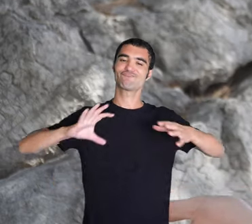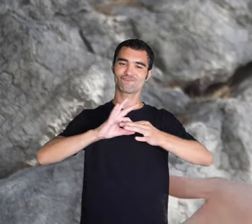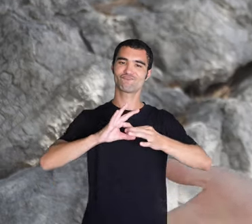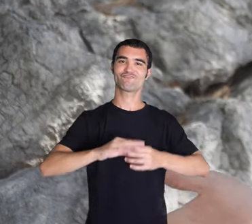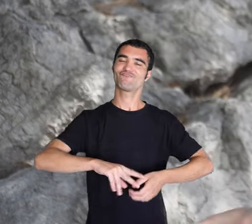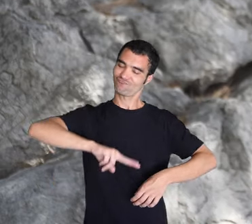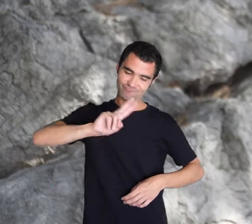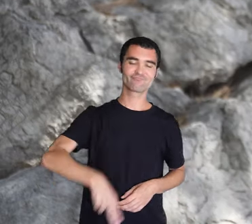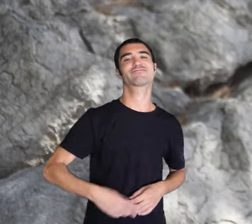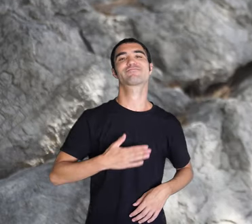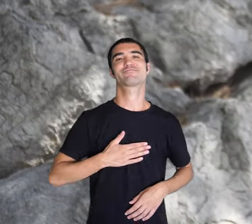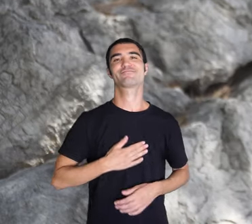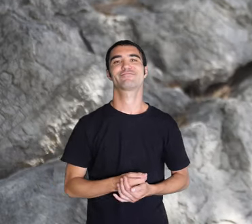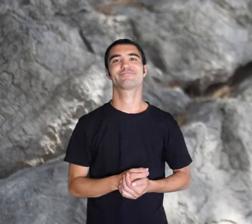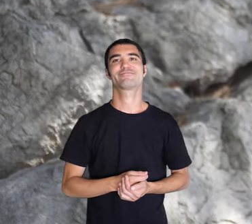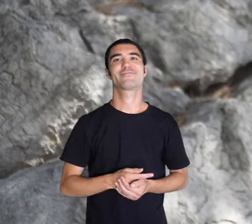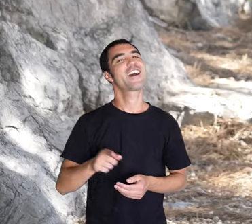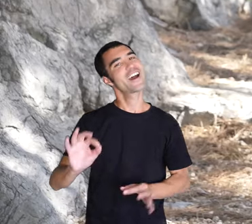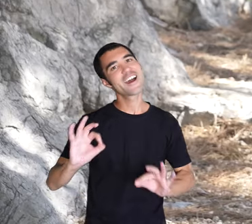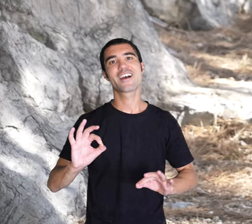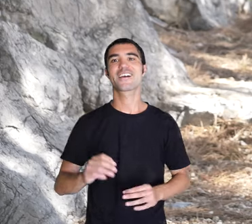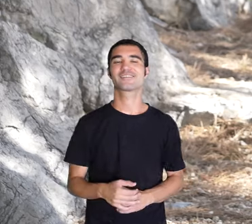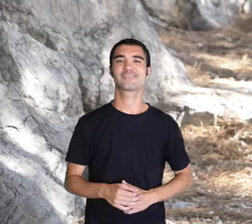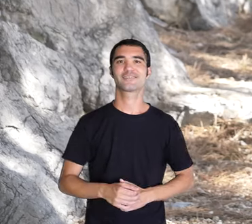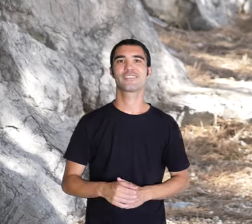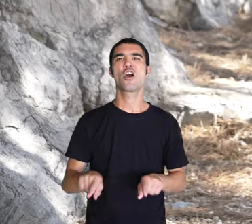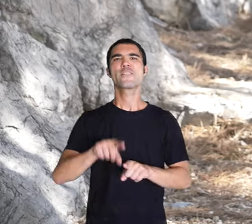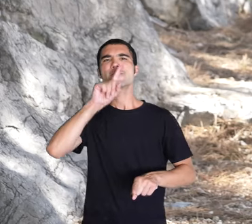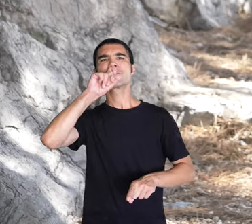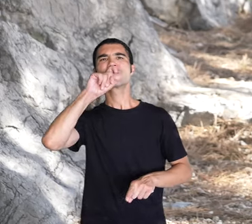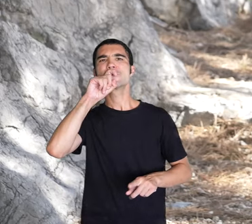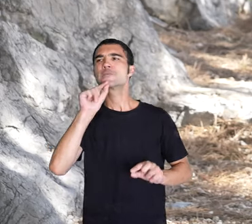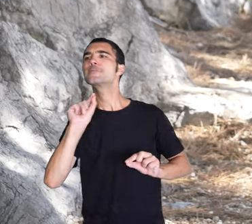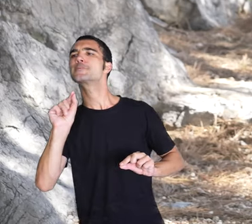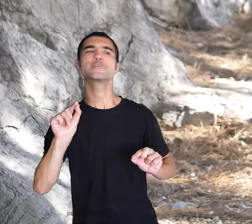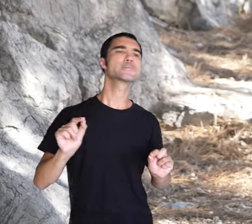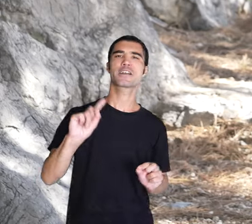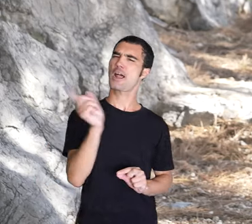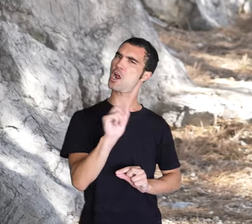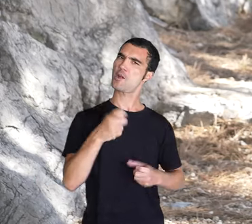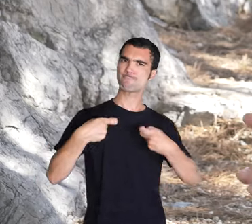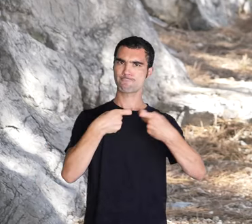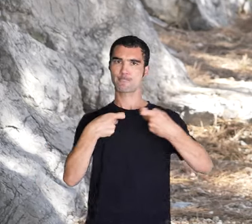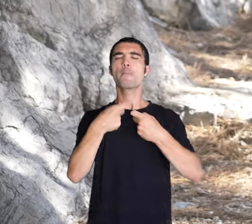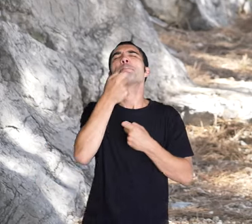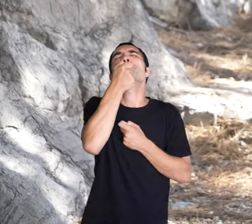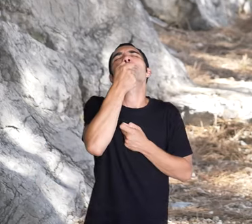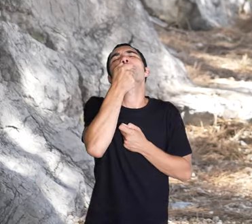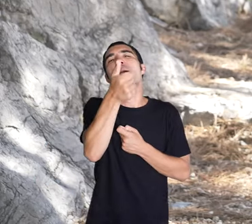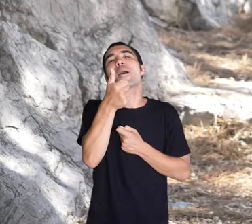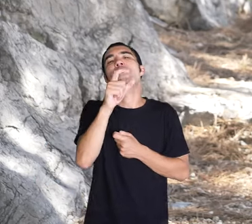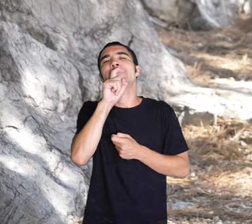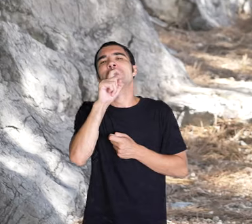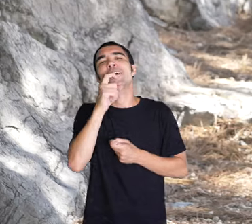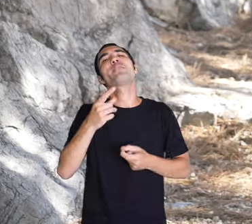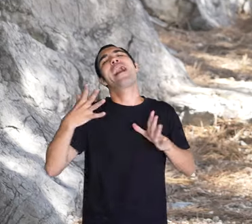perds l'essència, ser pescador. Clar, no amb enveges, l'enveja pot haver una micona, sí que a vegades